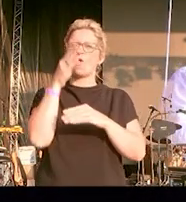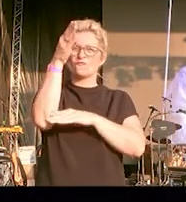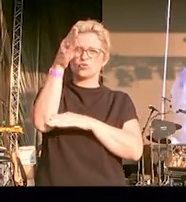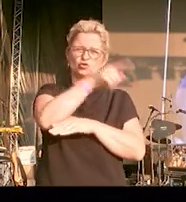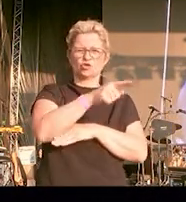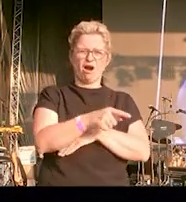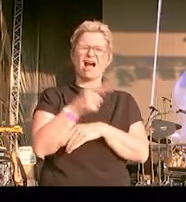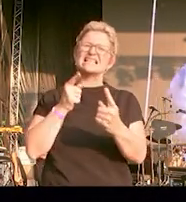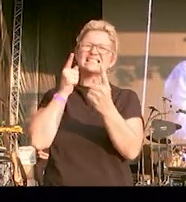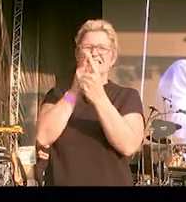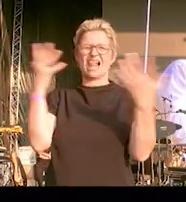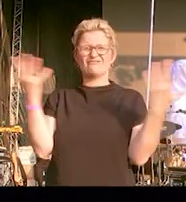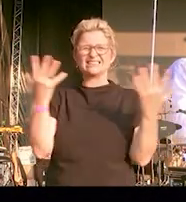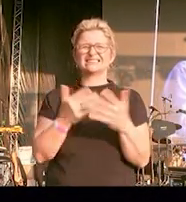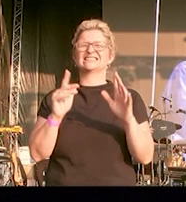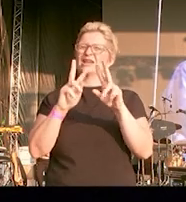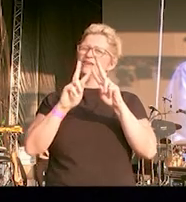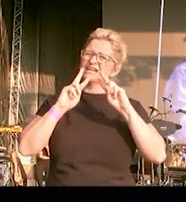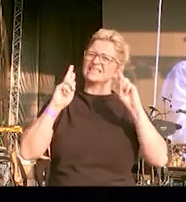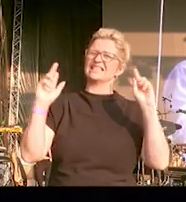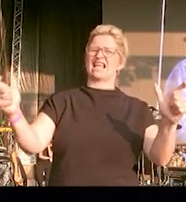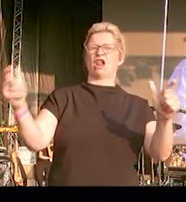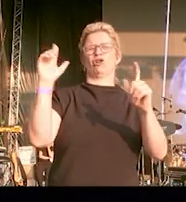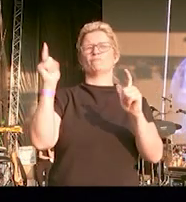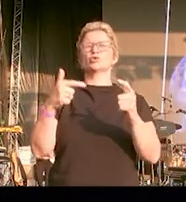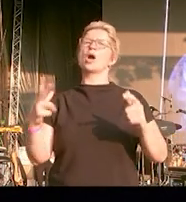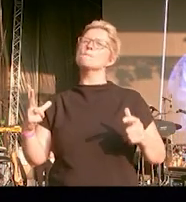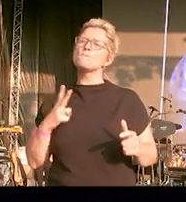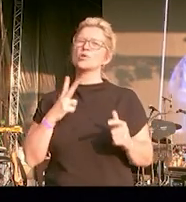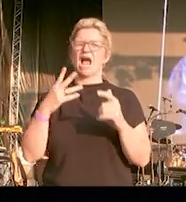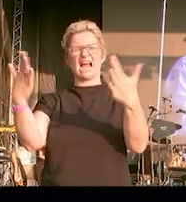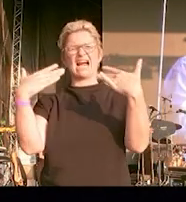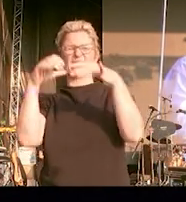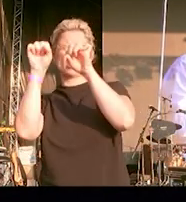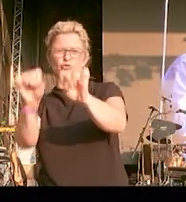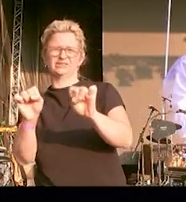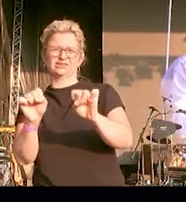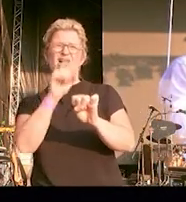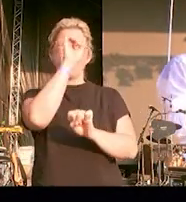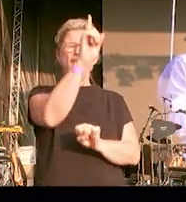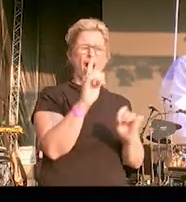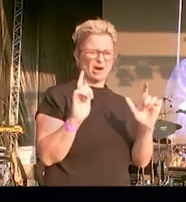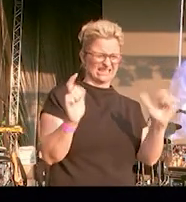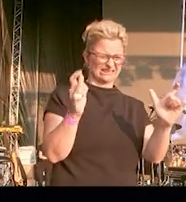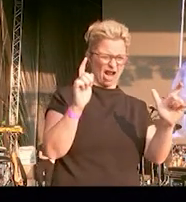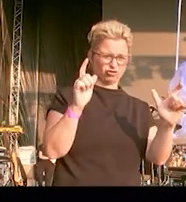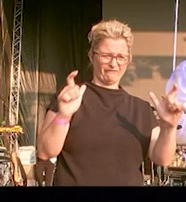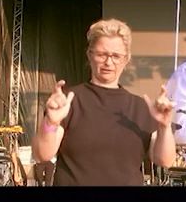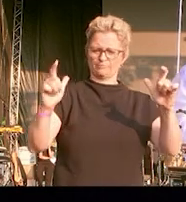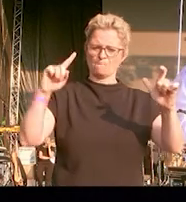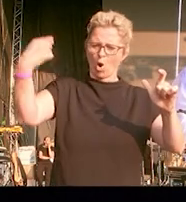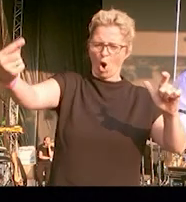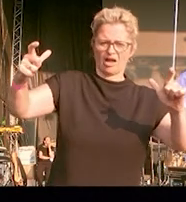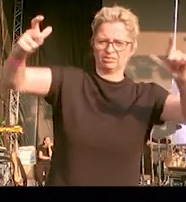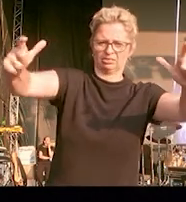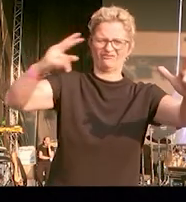eine klima- und umweltschonende, moderne Gesellschaft auf die Straße. Wenn wir aber über die Gesellschaft von morgen reden, dann